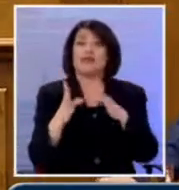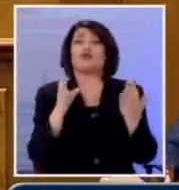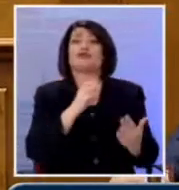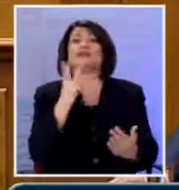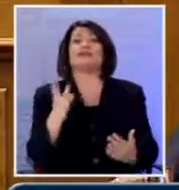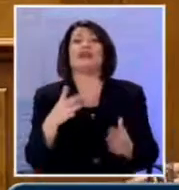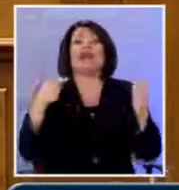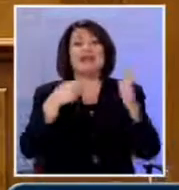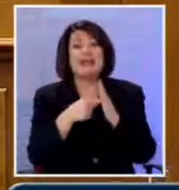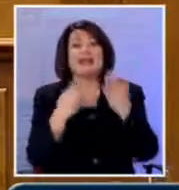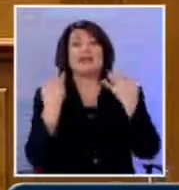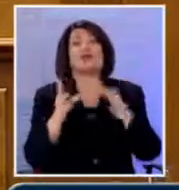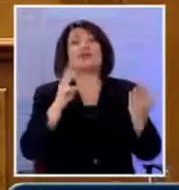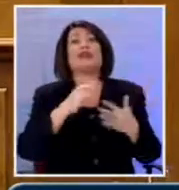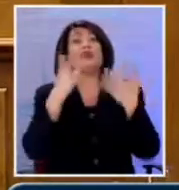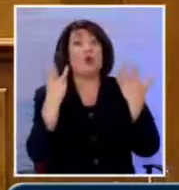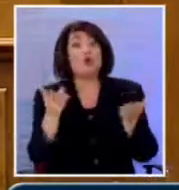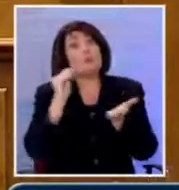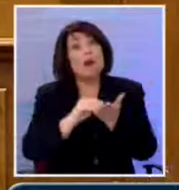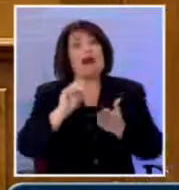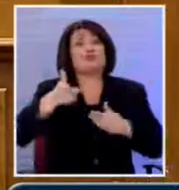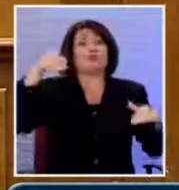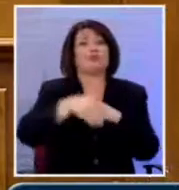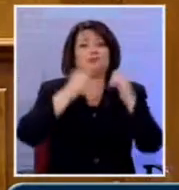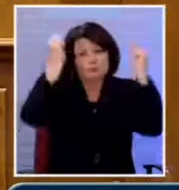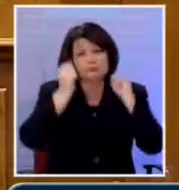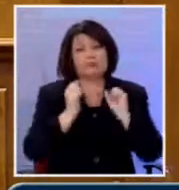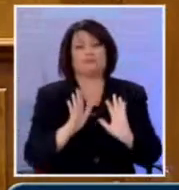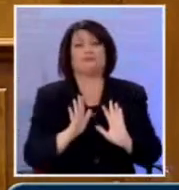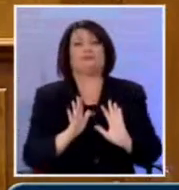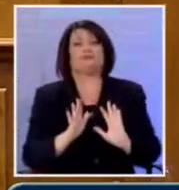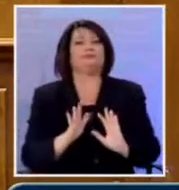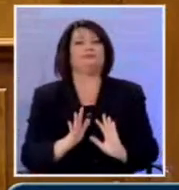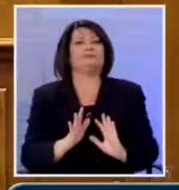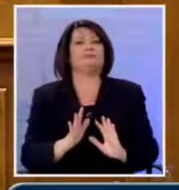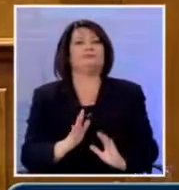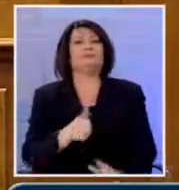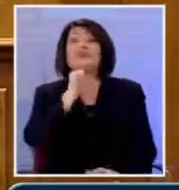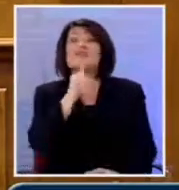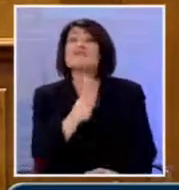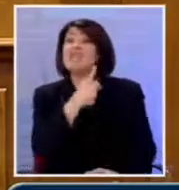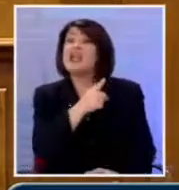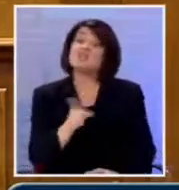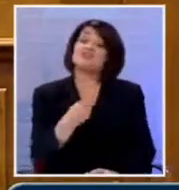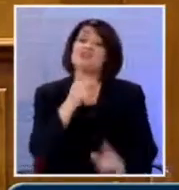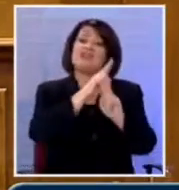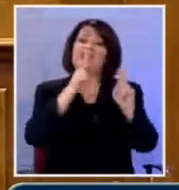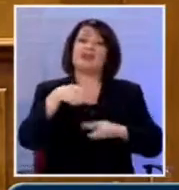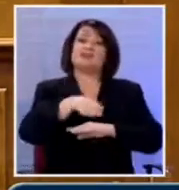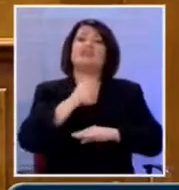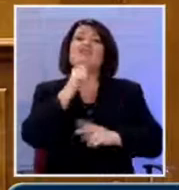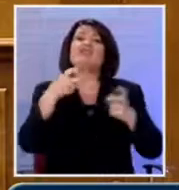38, πάλι πτώχευση. Μας ενάγει το Βέλγιο στο Διεθνές Δικαστήριο των